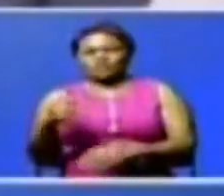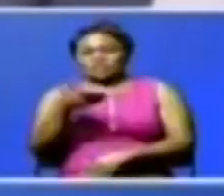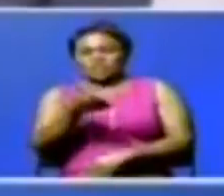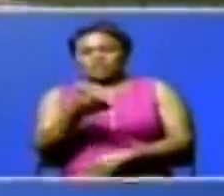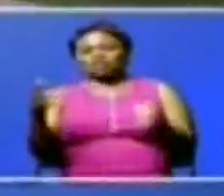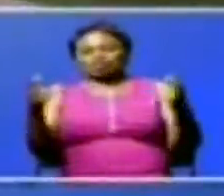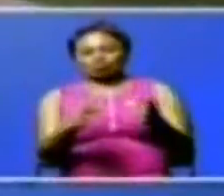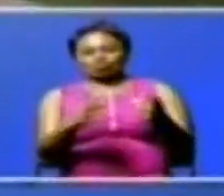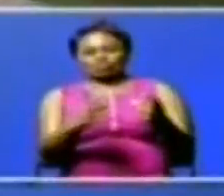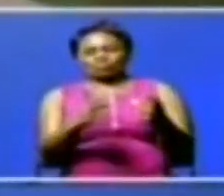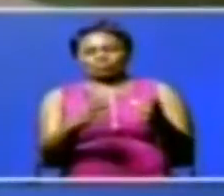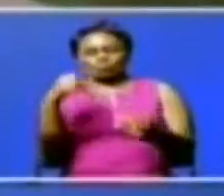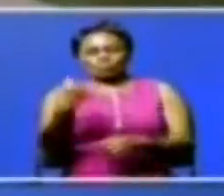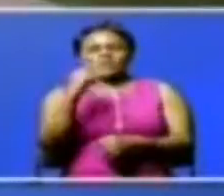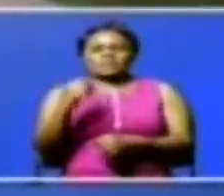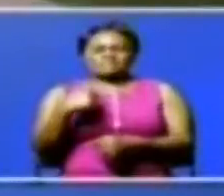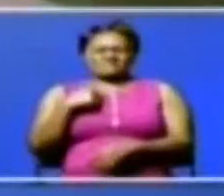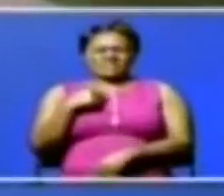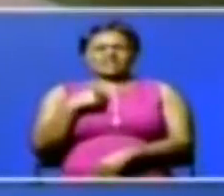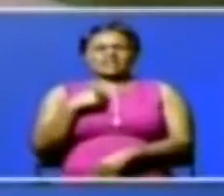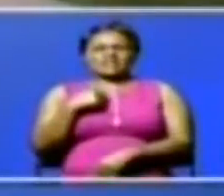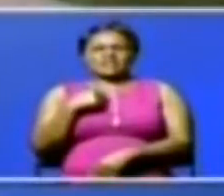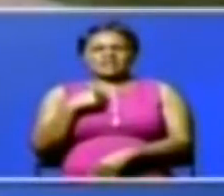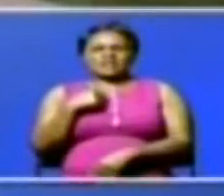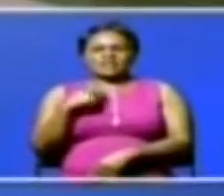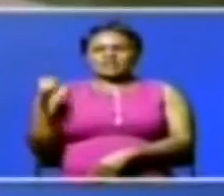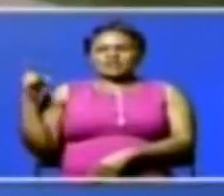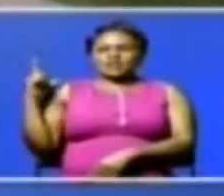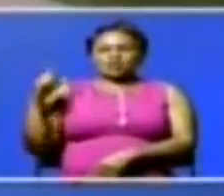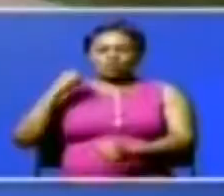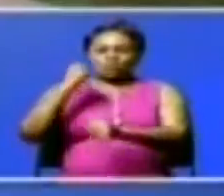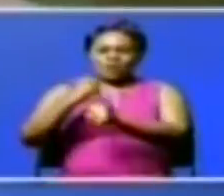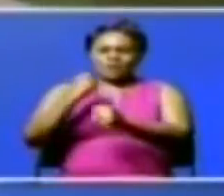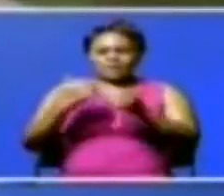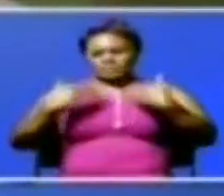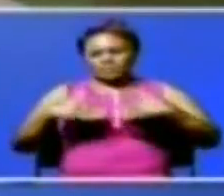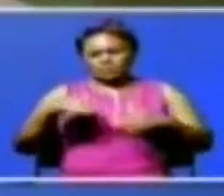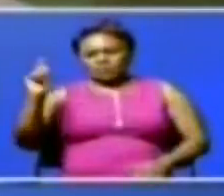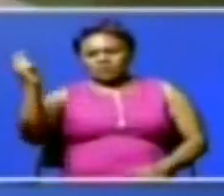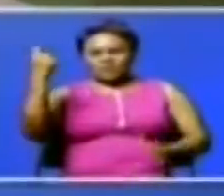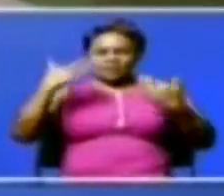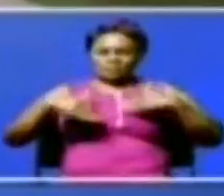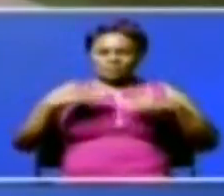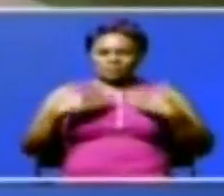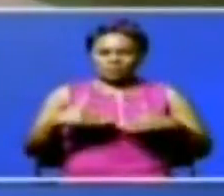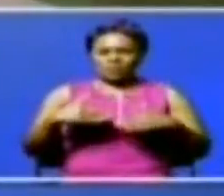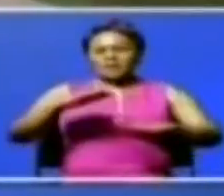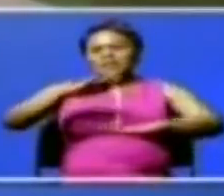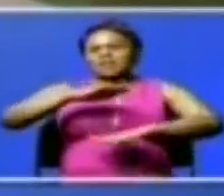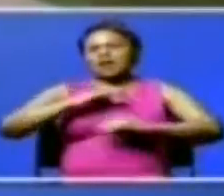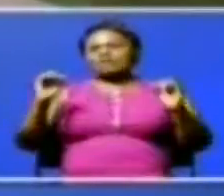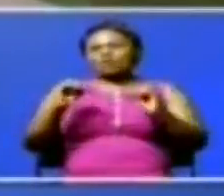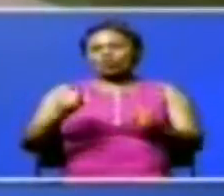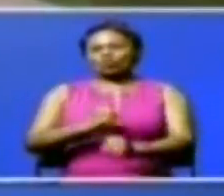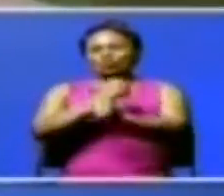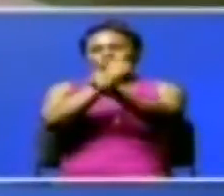tutadeal na wao. I have always felt that we in the legal professions and we as Kenyans did not do enough to shield